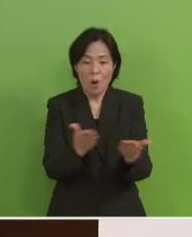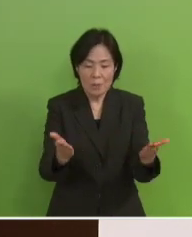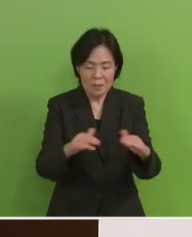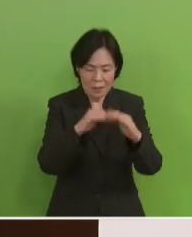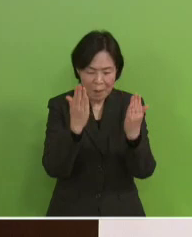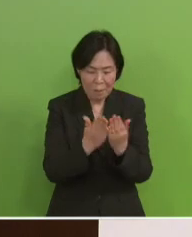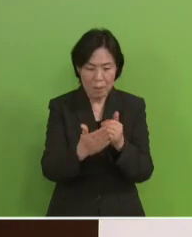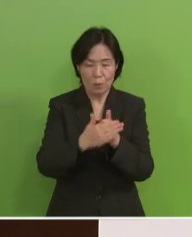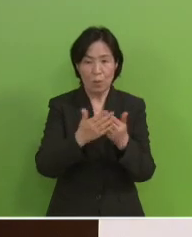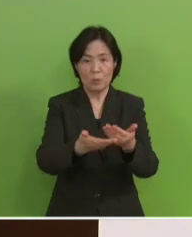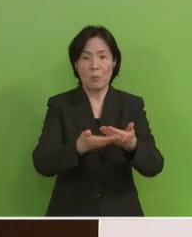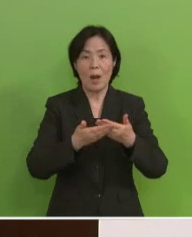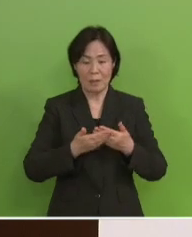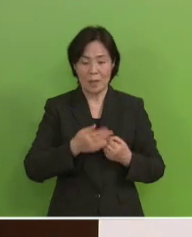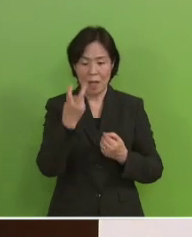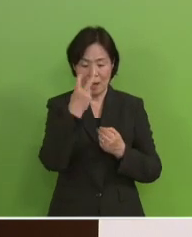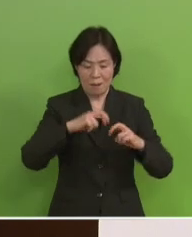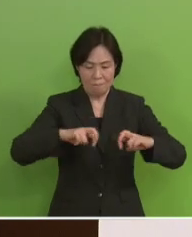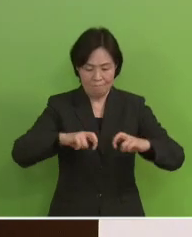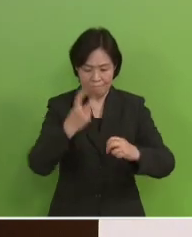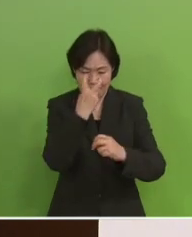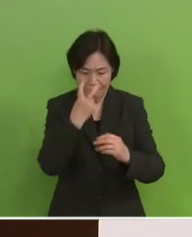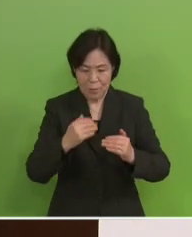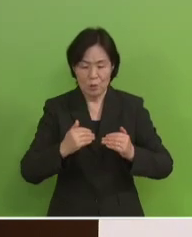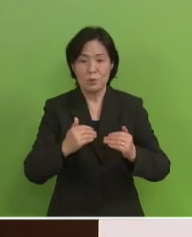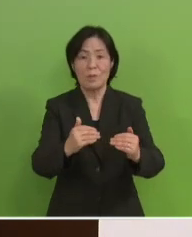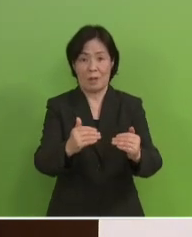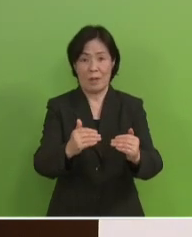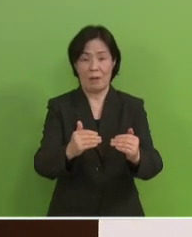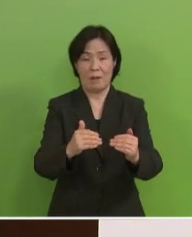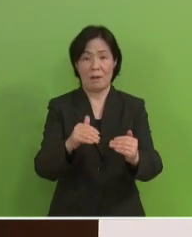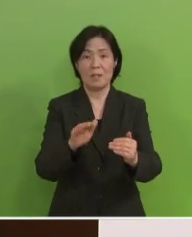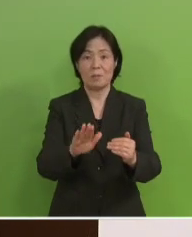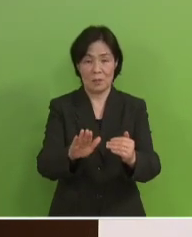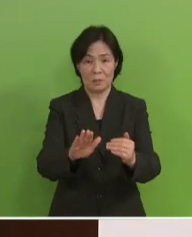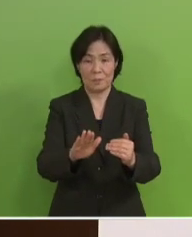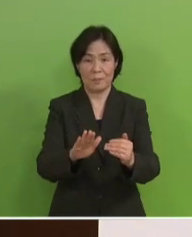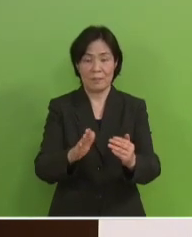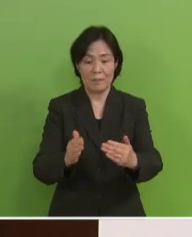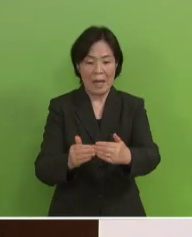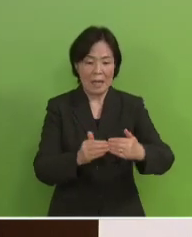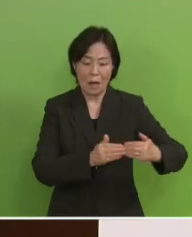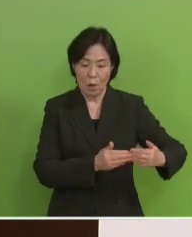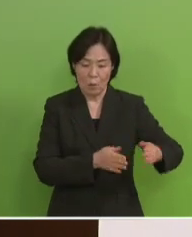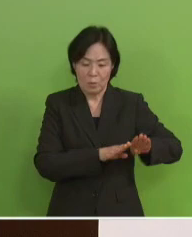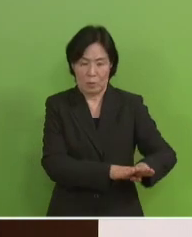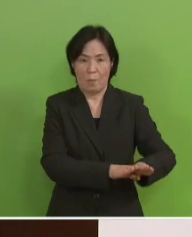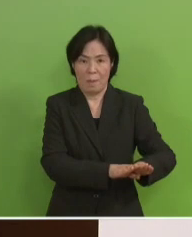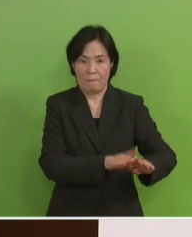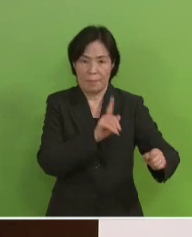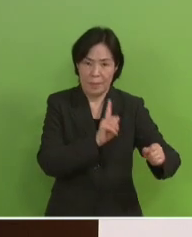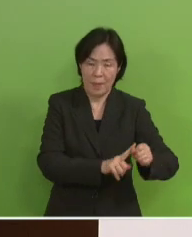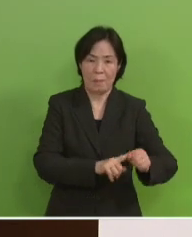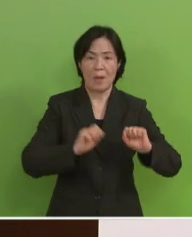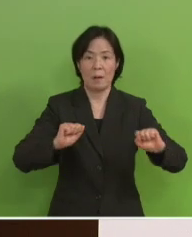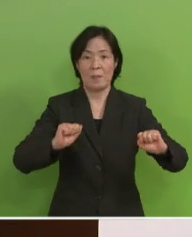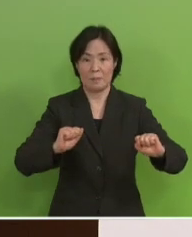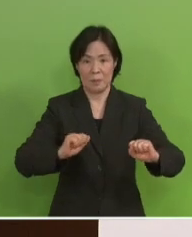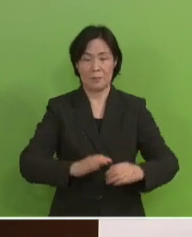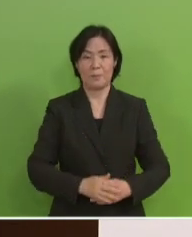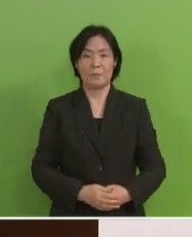のもと調査検査を勧めてへ囲い込み封じ込めに向けて頑張り